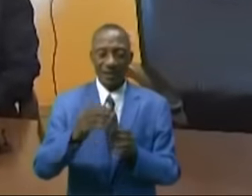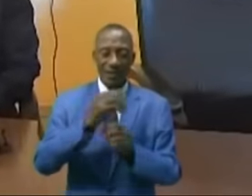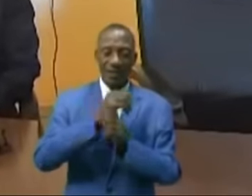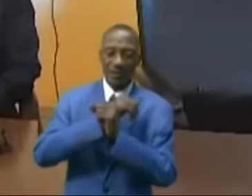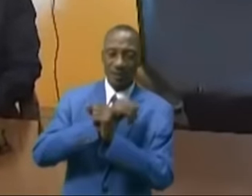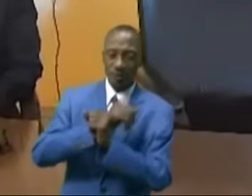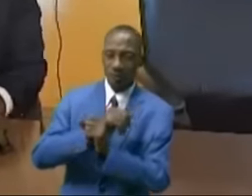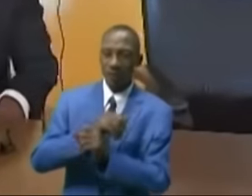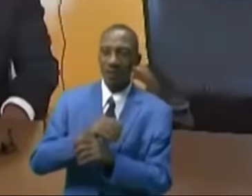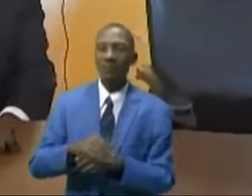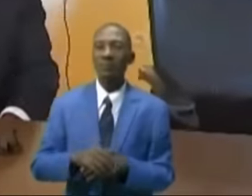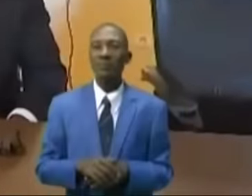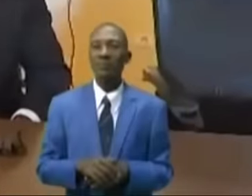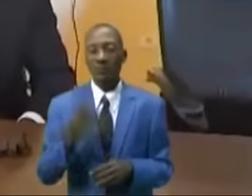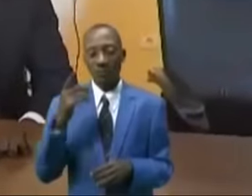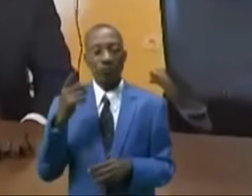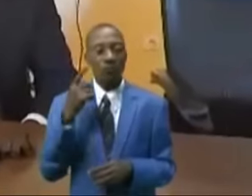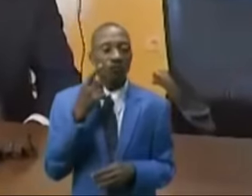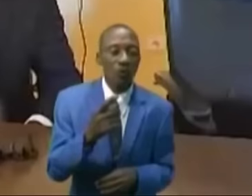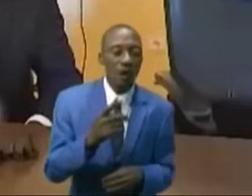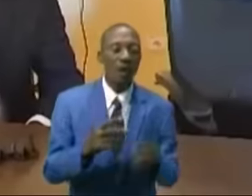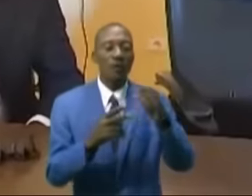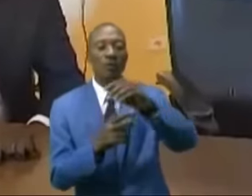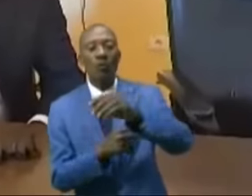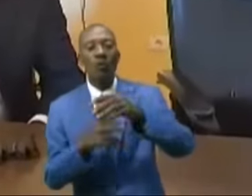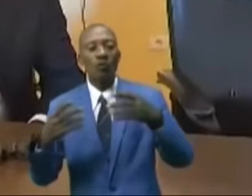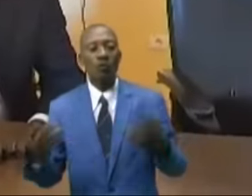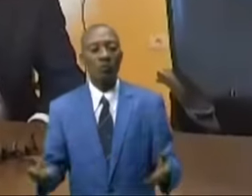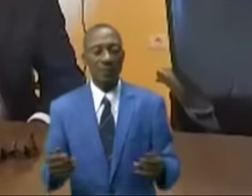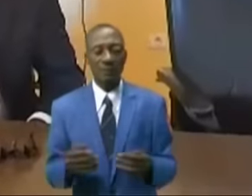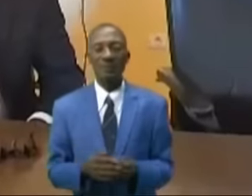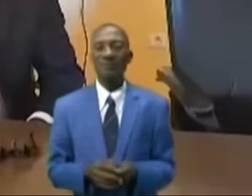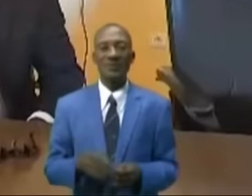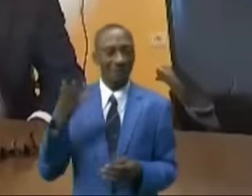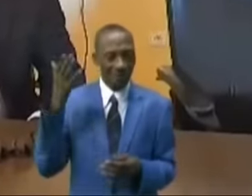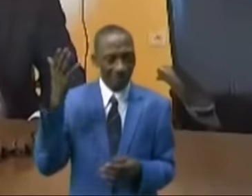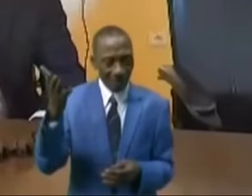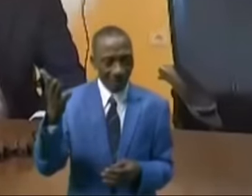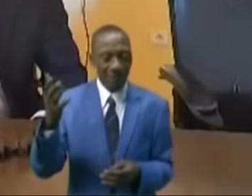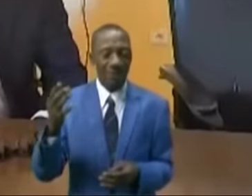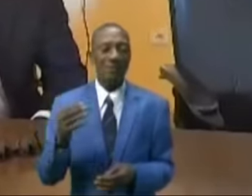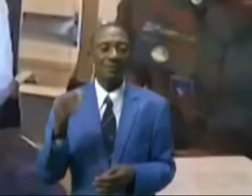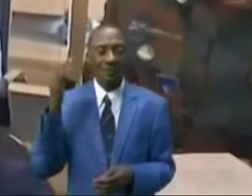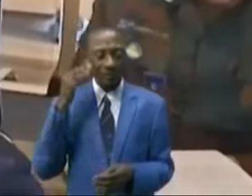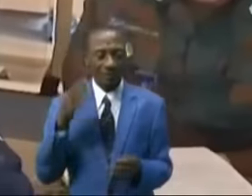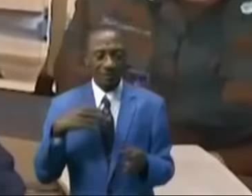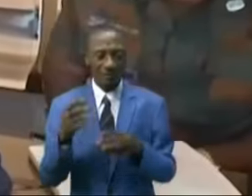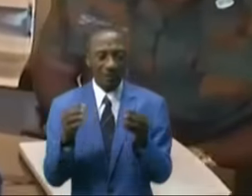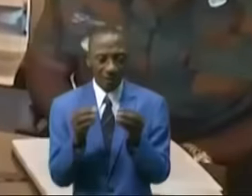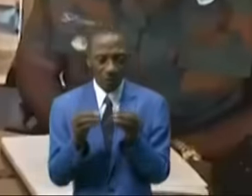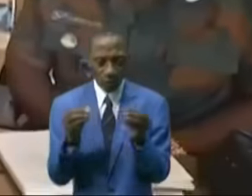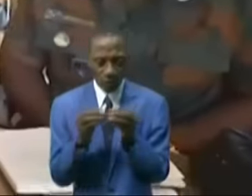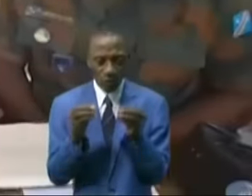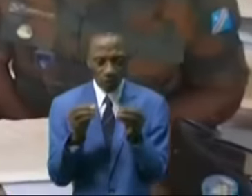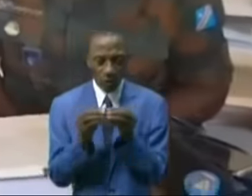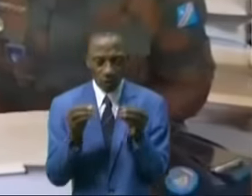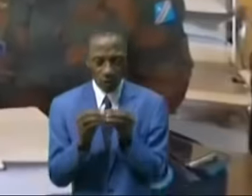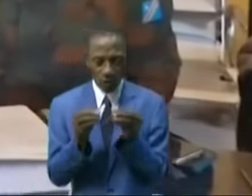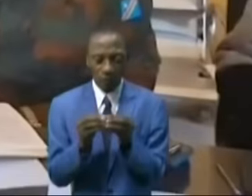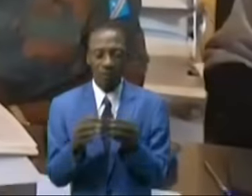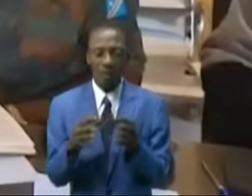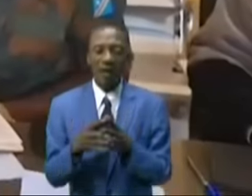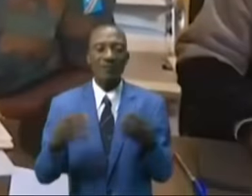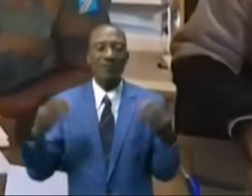Kapenda, pour le constat. Sur place, il a présidé une réunion au cabinet de Mme Betty Kiando-Katoke, chef de secteur de